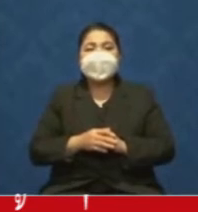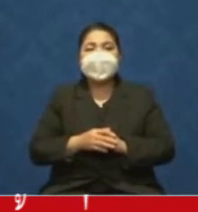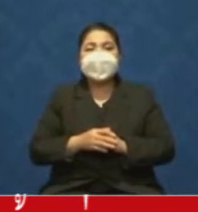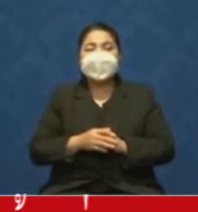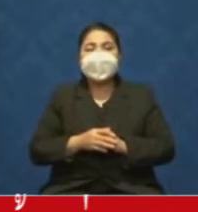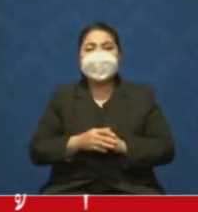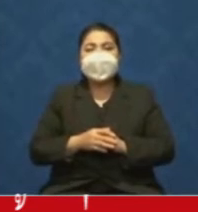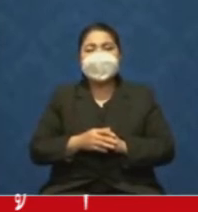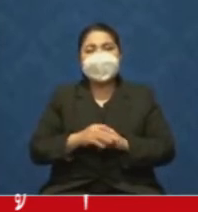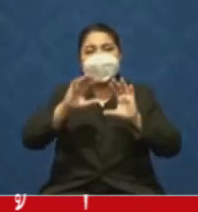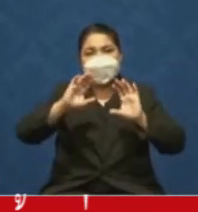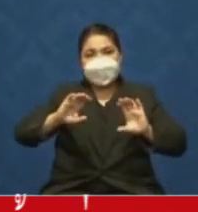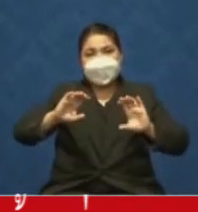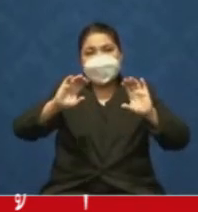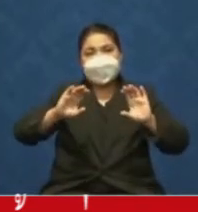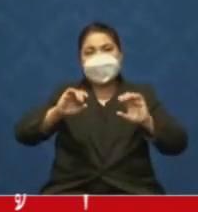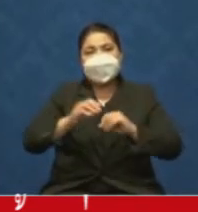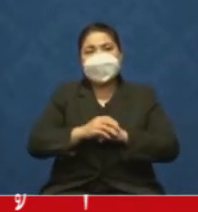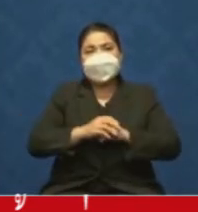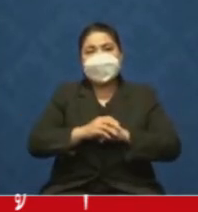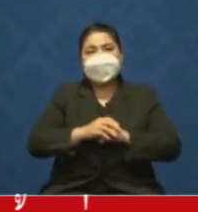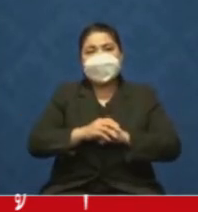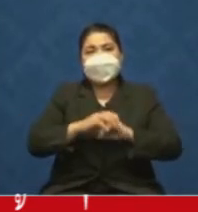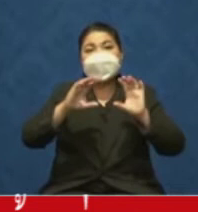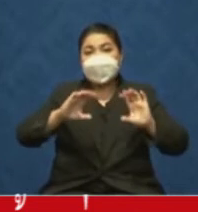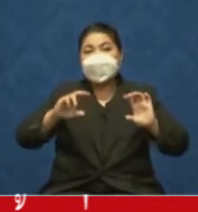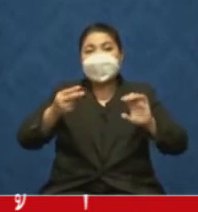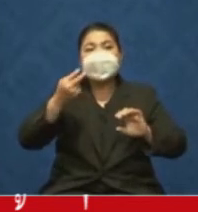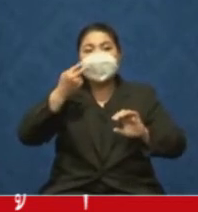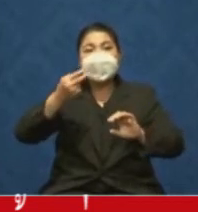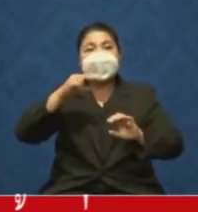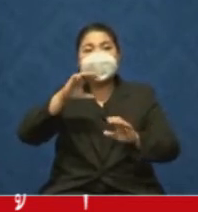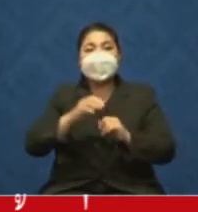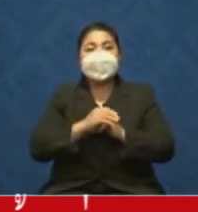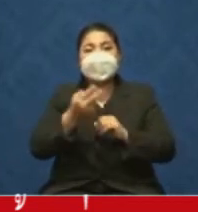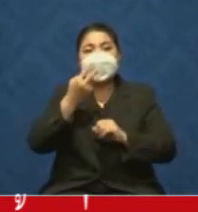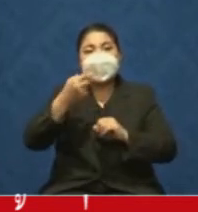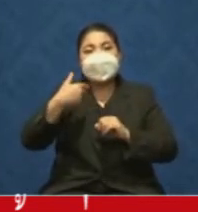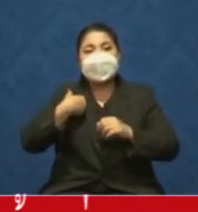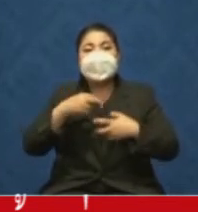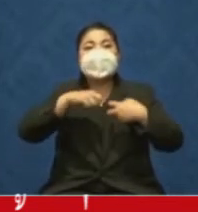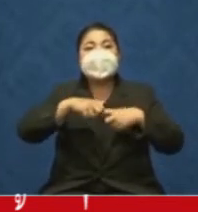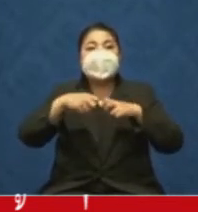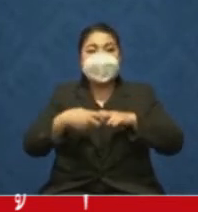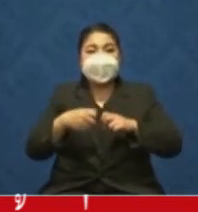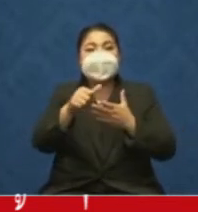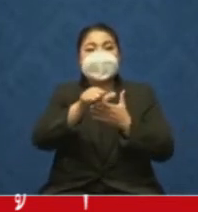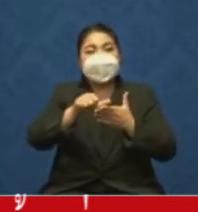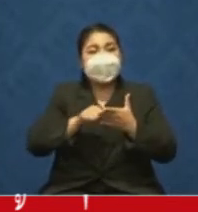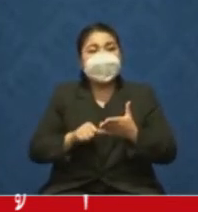รักฐบาลพยายามที่จะให้ภาพพดต่างๆในการแ chantingปัญหานั่นดี